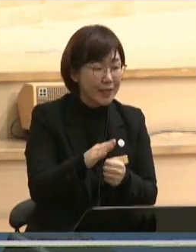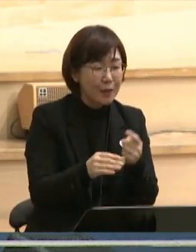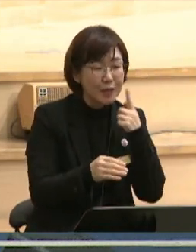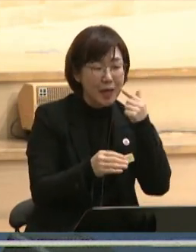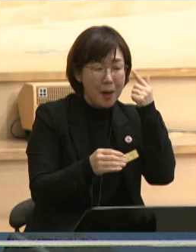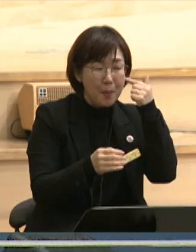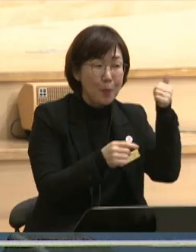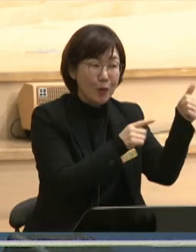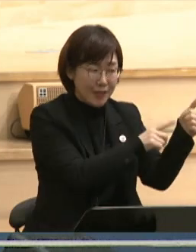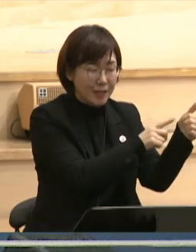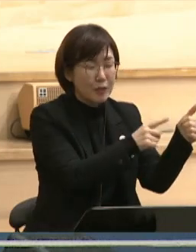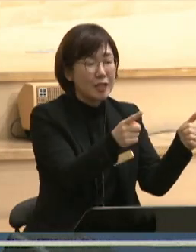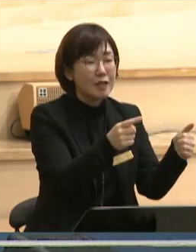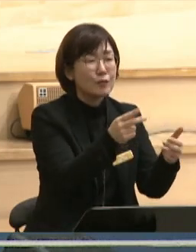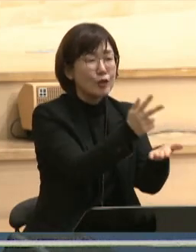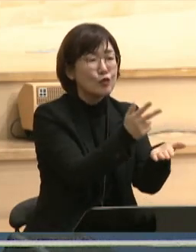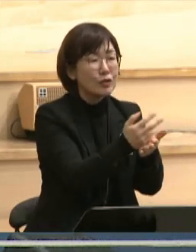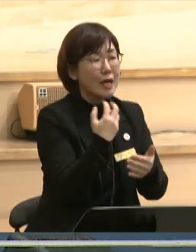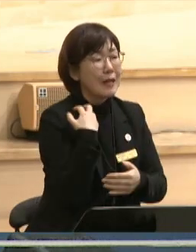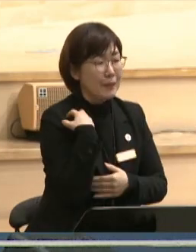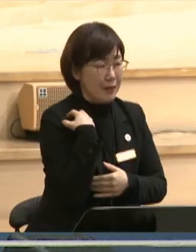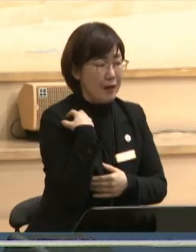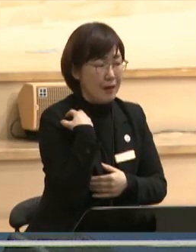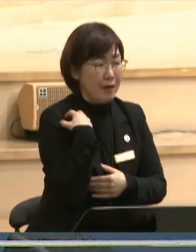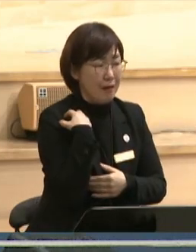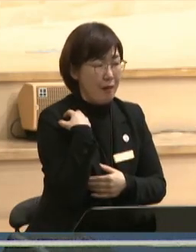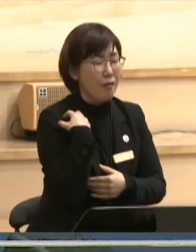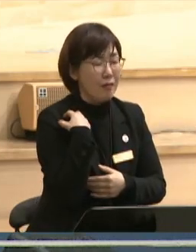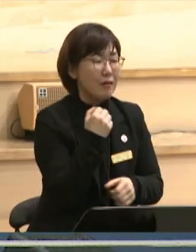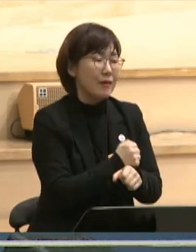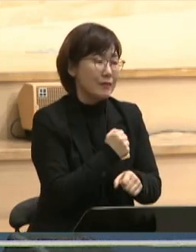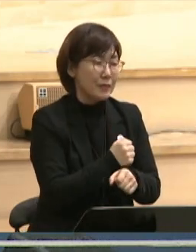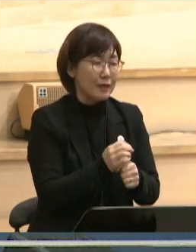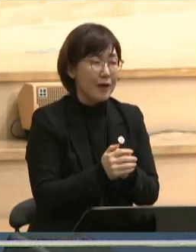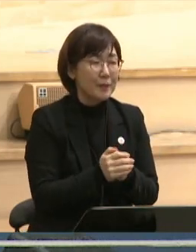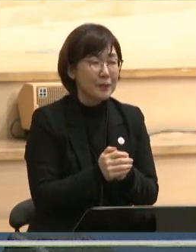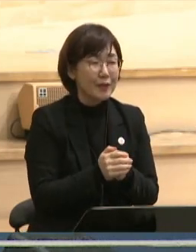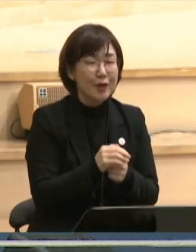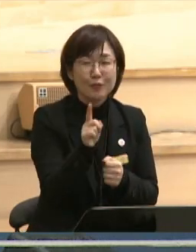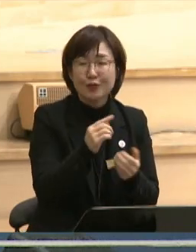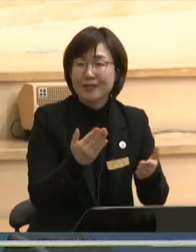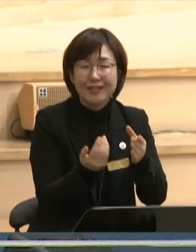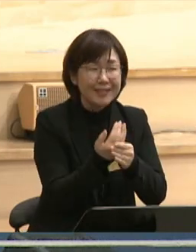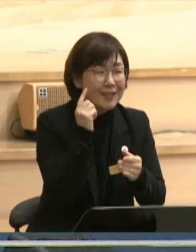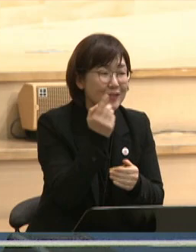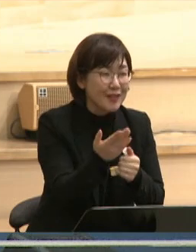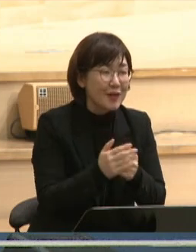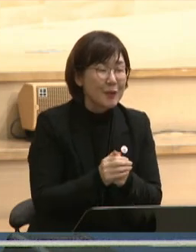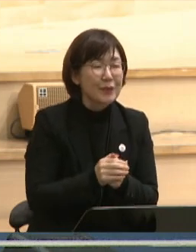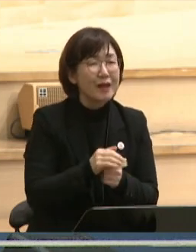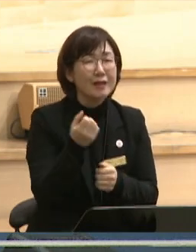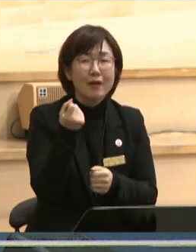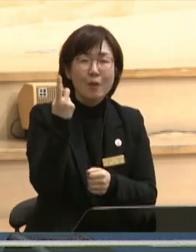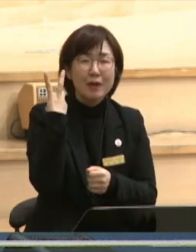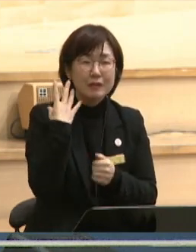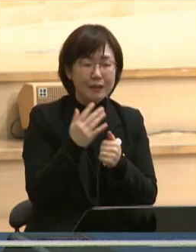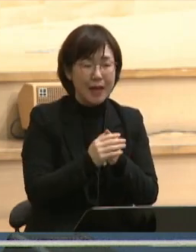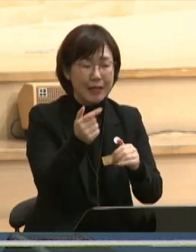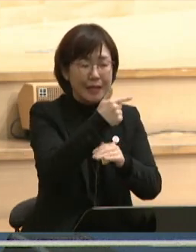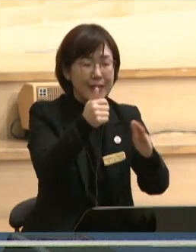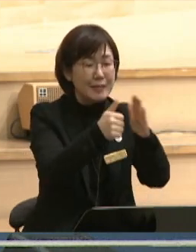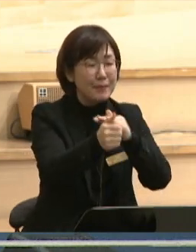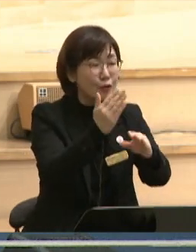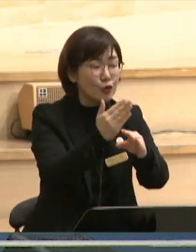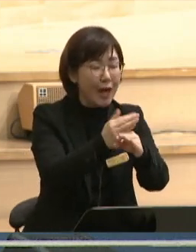박상호 목사님이 주차부 차량부를 담당하게 된 겁니다 근데 어떠한 일이 일어났냐 얼마 전에 우리 교구 사역자들이 대신방을 하는데